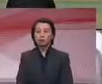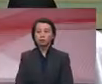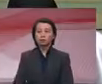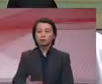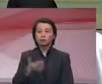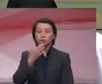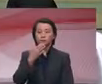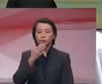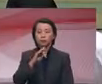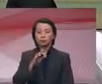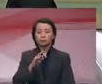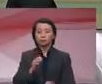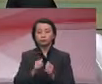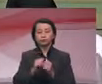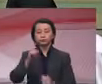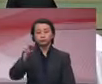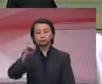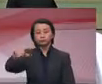Bismillahirrahmanirrahim.